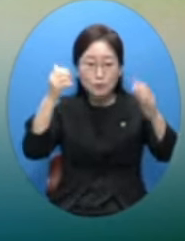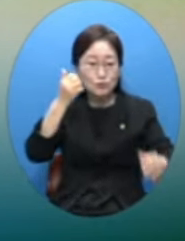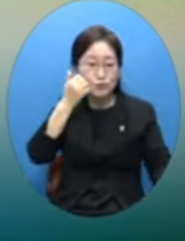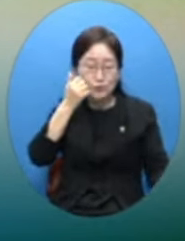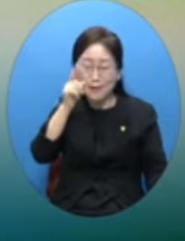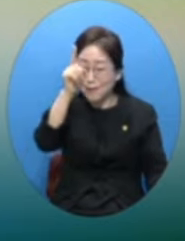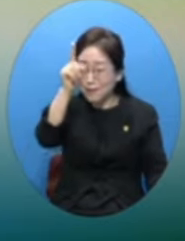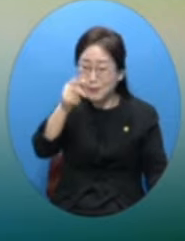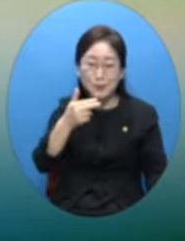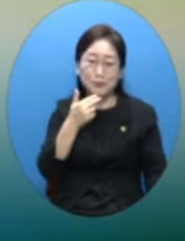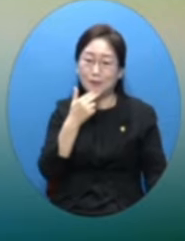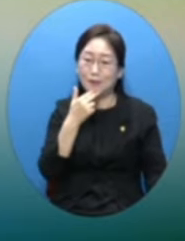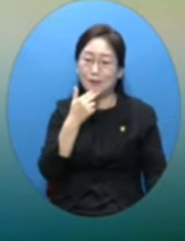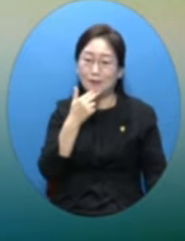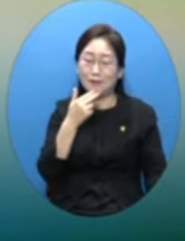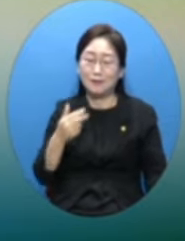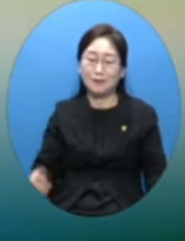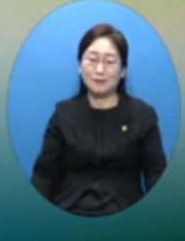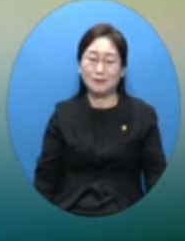한 영혼도 없군요.